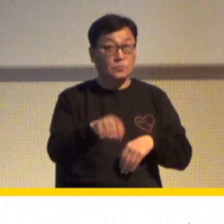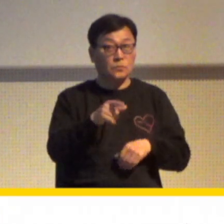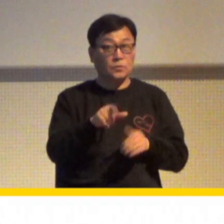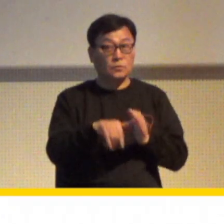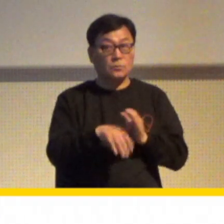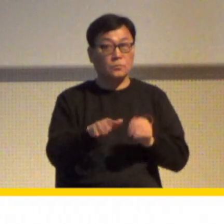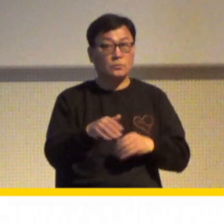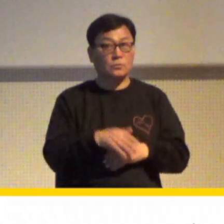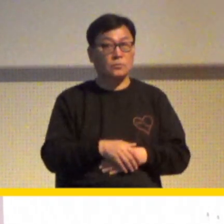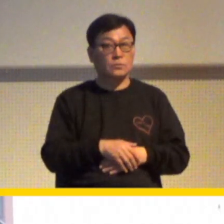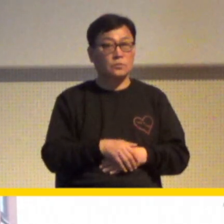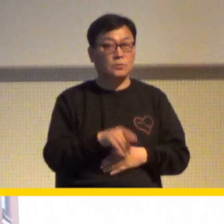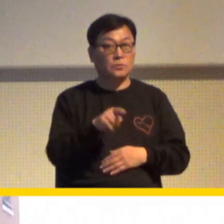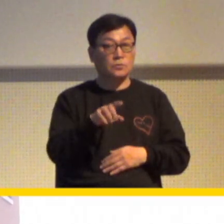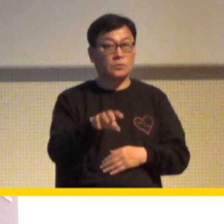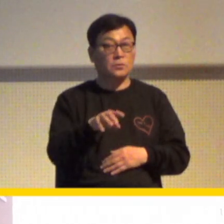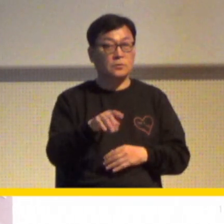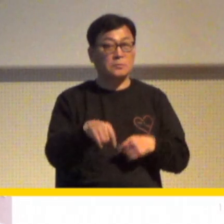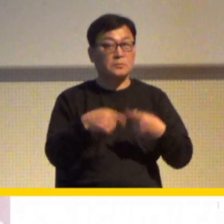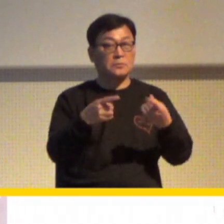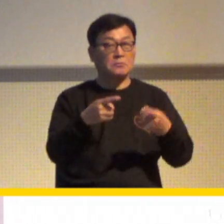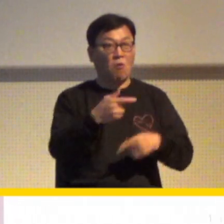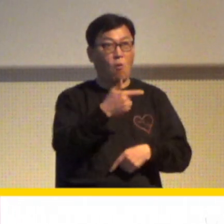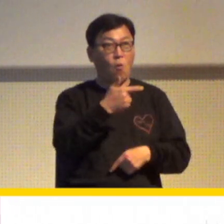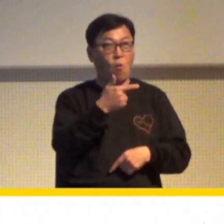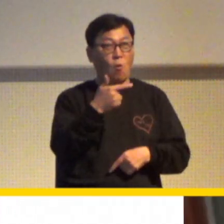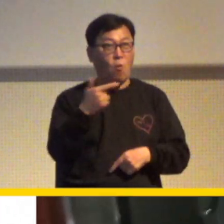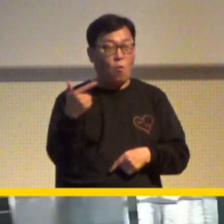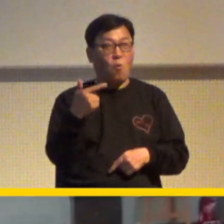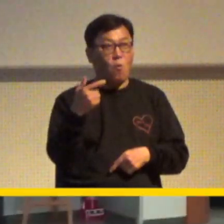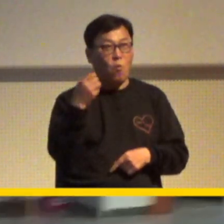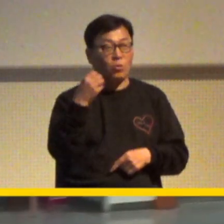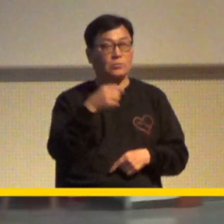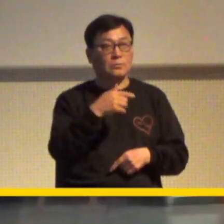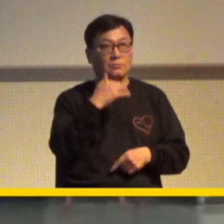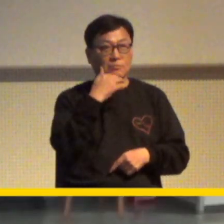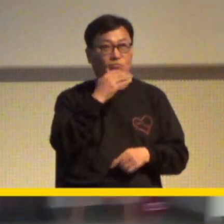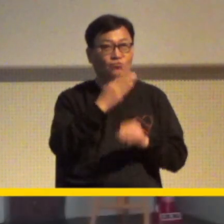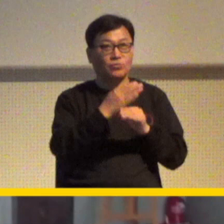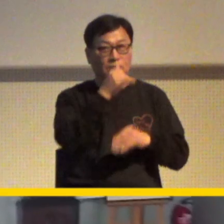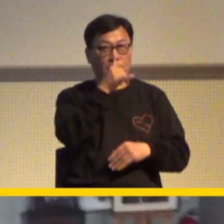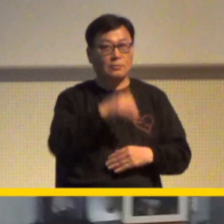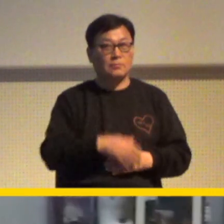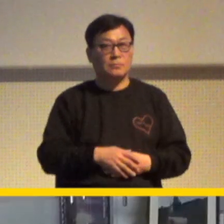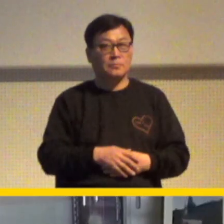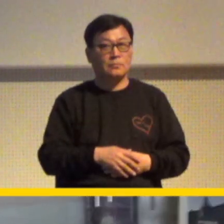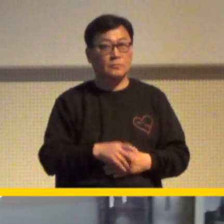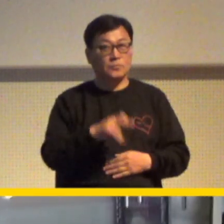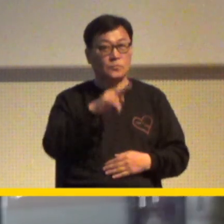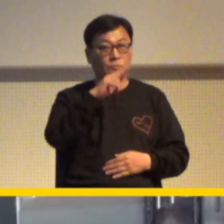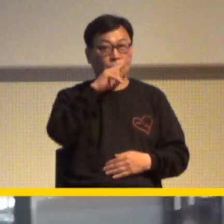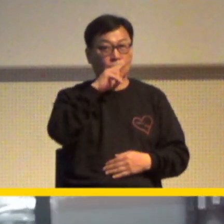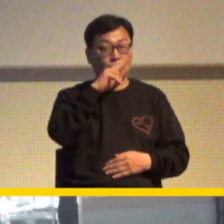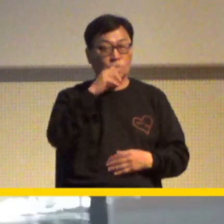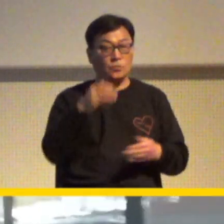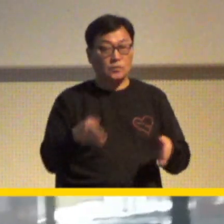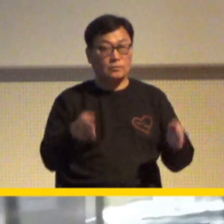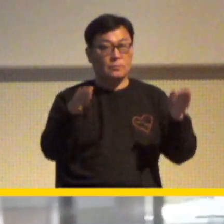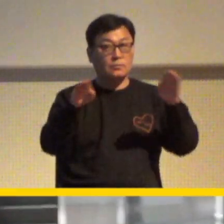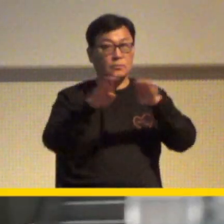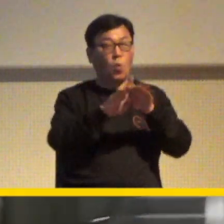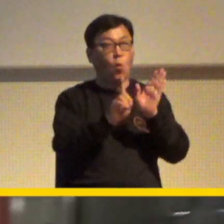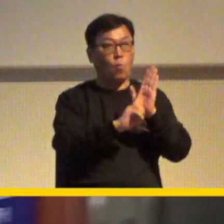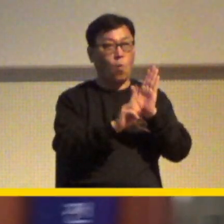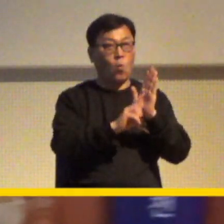이곳에 이곳에 네, 들어가시면 엄청난 것이 도구청에 들어오시면 한곳은 현실이